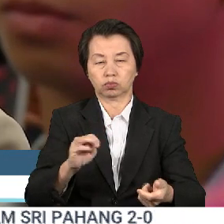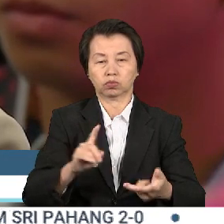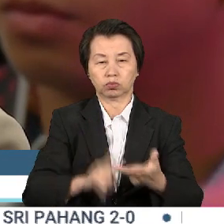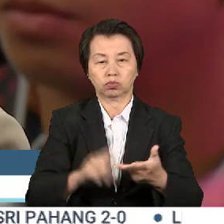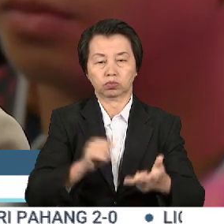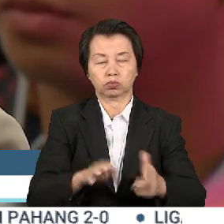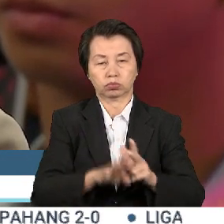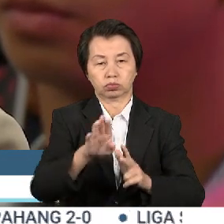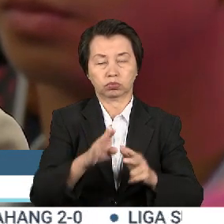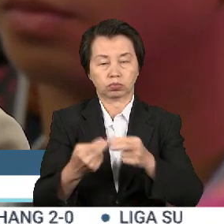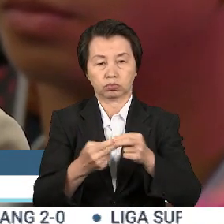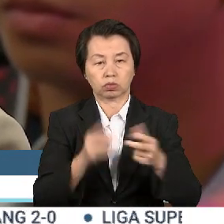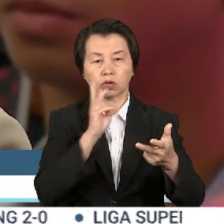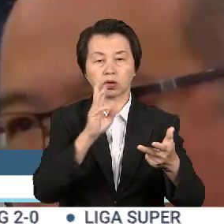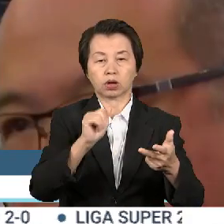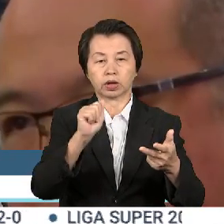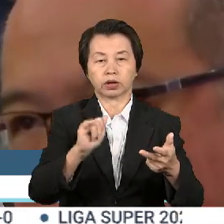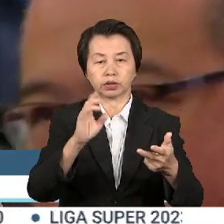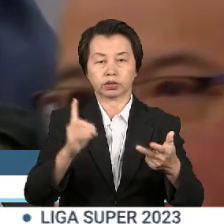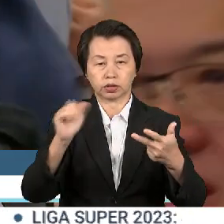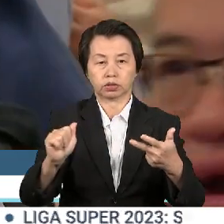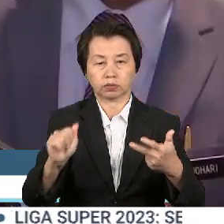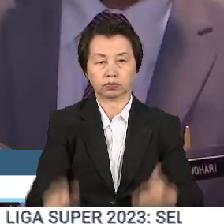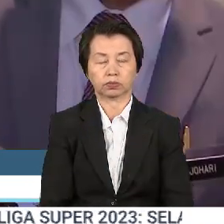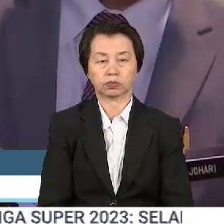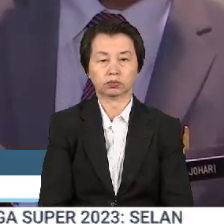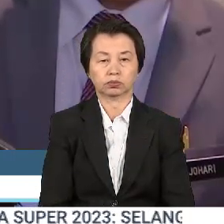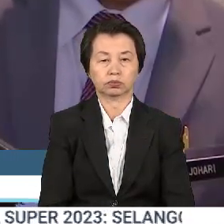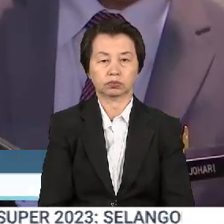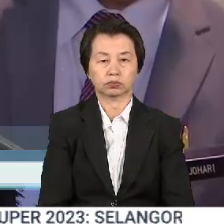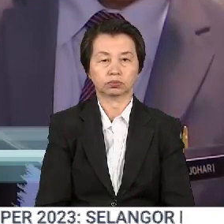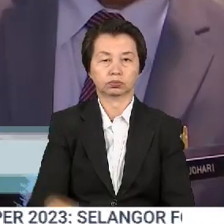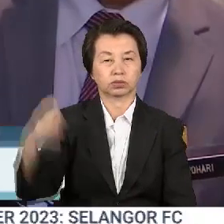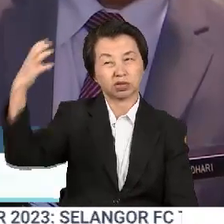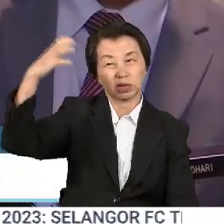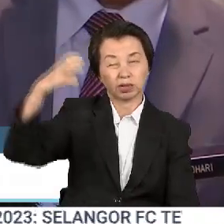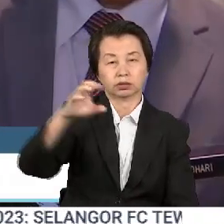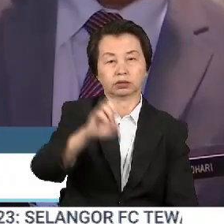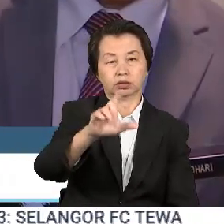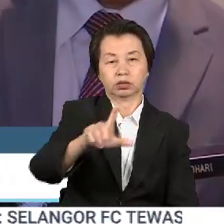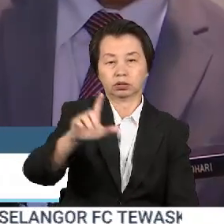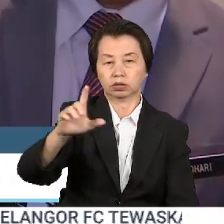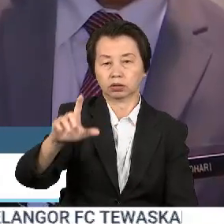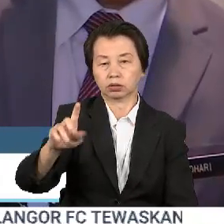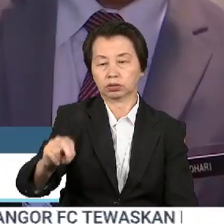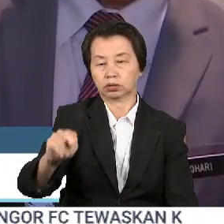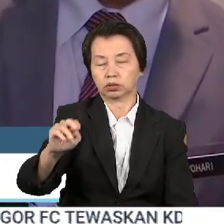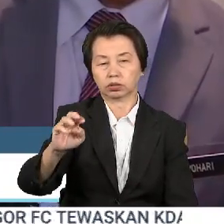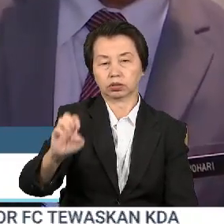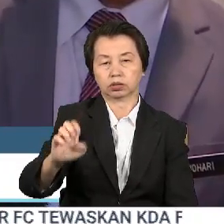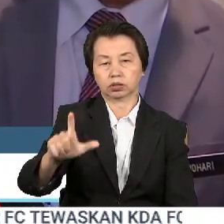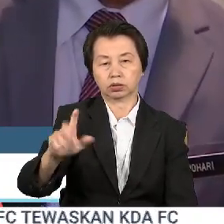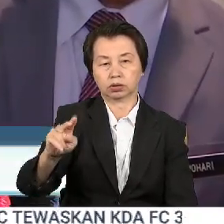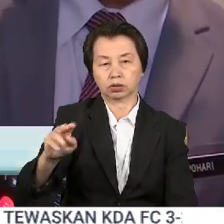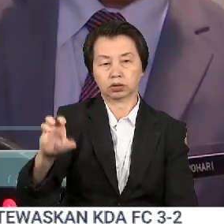Pembangunan Pertanian Bersepadu IADA. Kesan El Nino ni sekarang kerajaan dalam satu proses yang